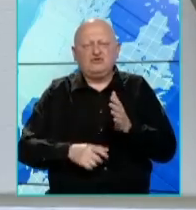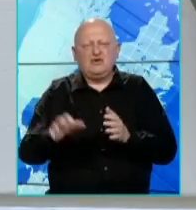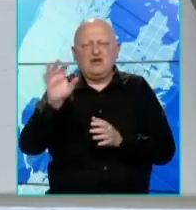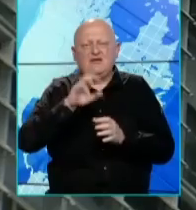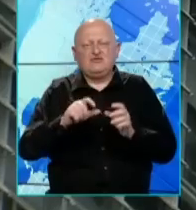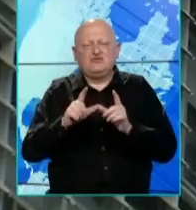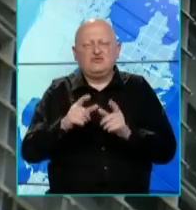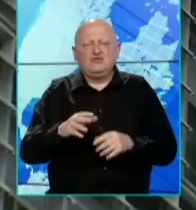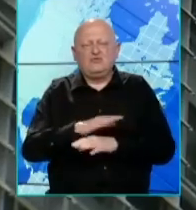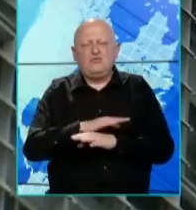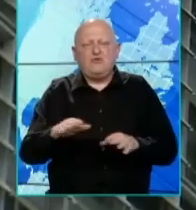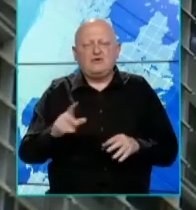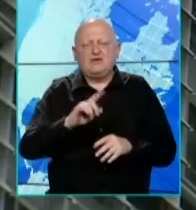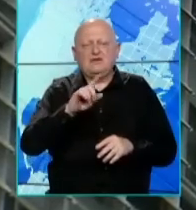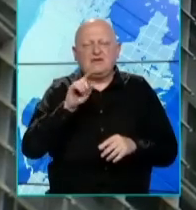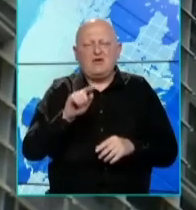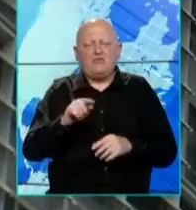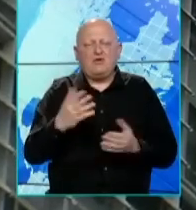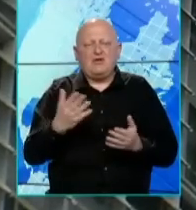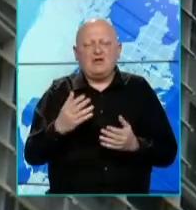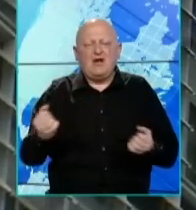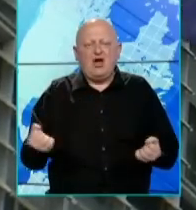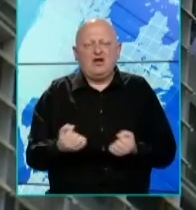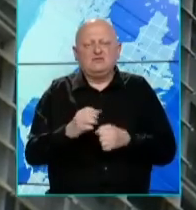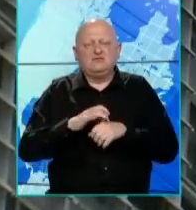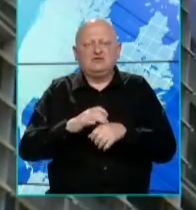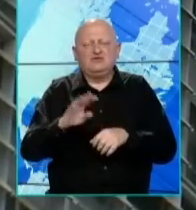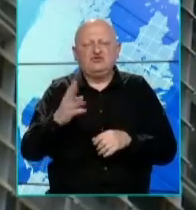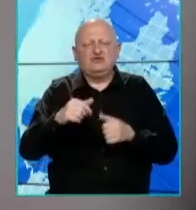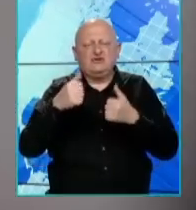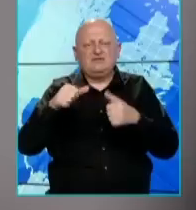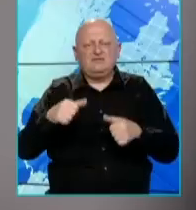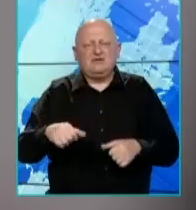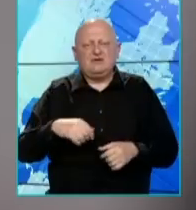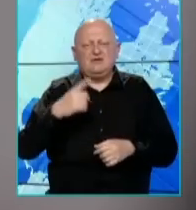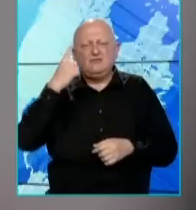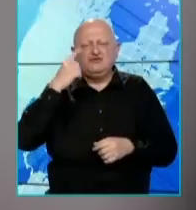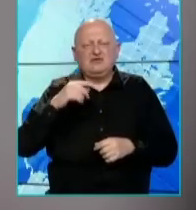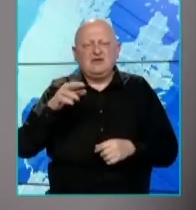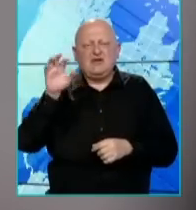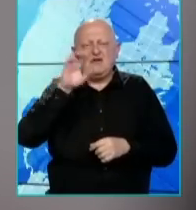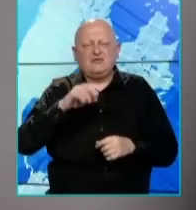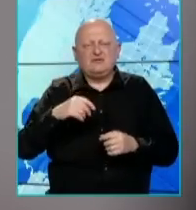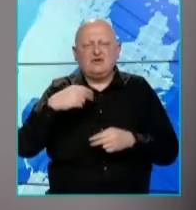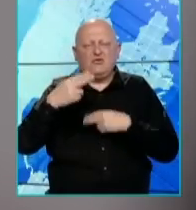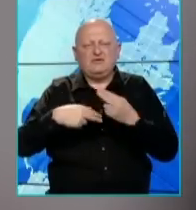u Europskoj uniji potpuna i neupitna, kao i angažman na provedbi 14 prioriteta iz mišljenja Europske